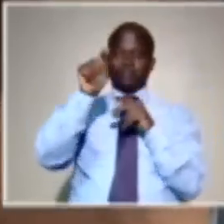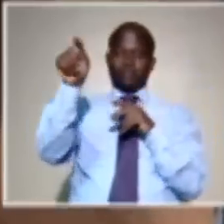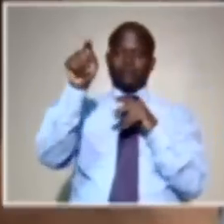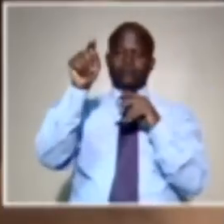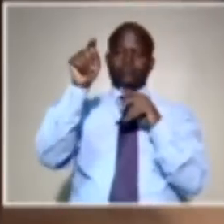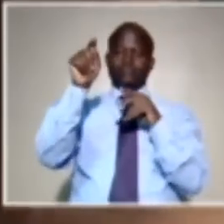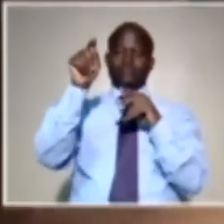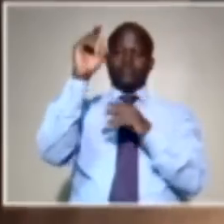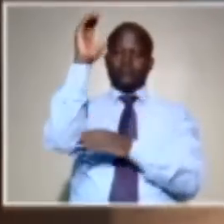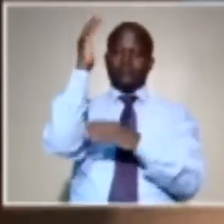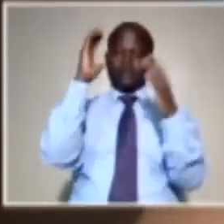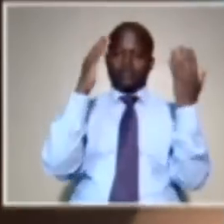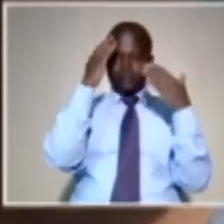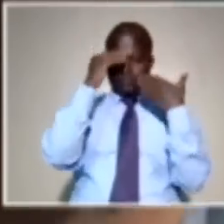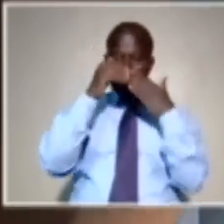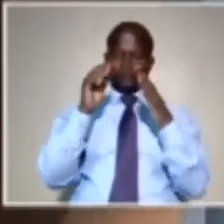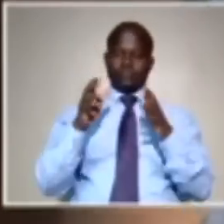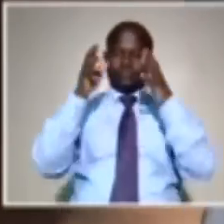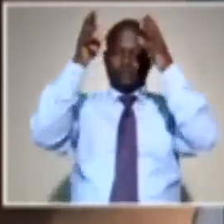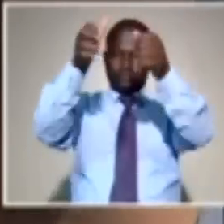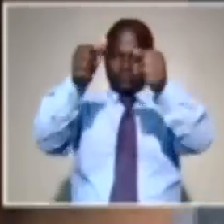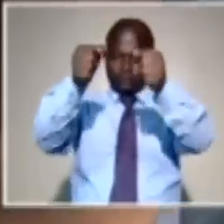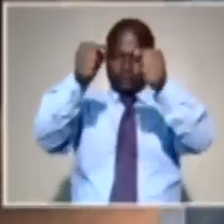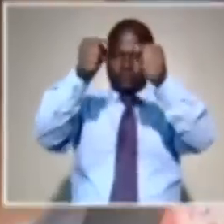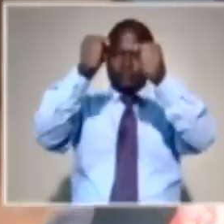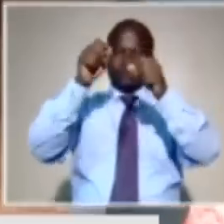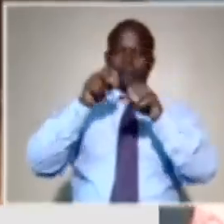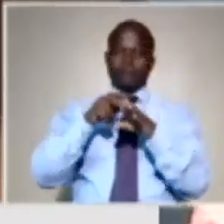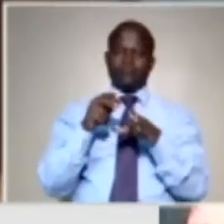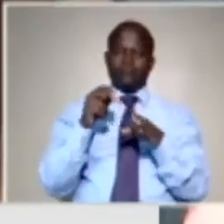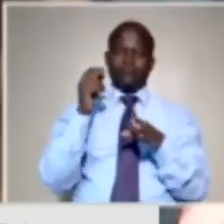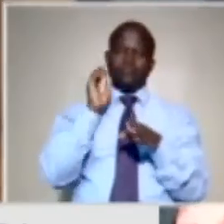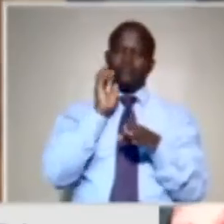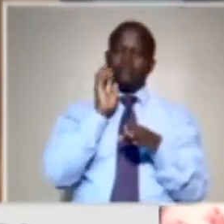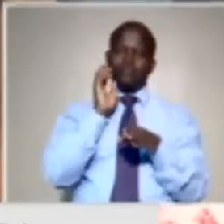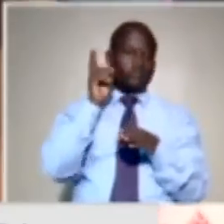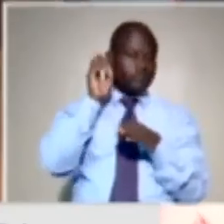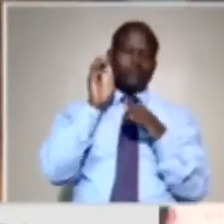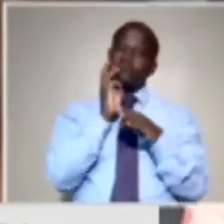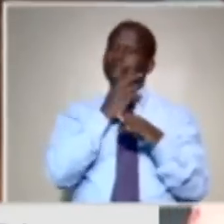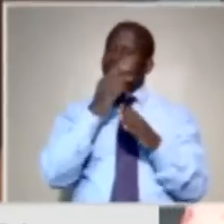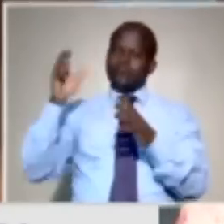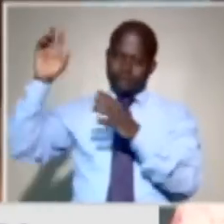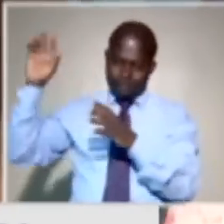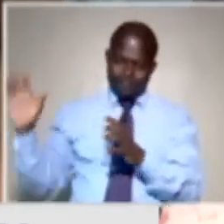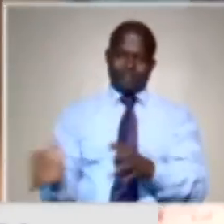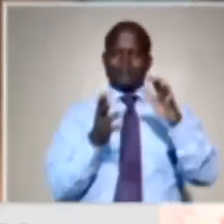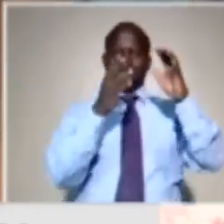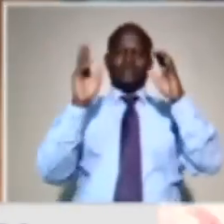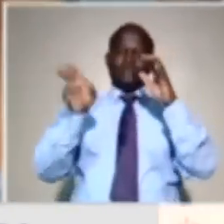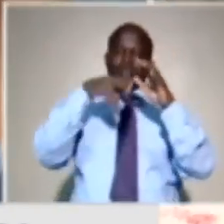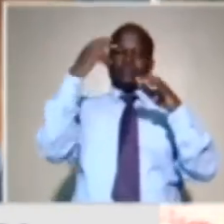igiti ngira ngo wenda nkisimbukireho wenda ngo hirya y'amazi numvisha amazi azahita anyora ankubita